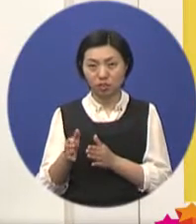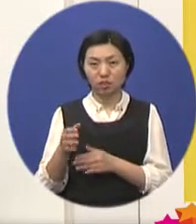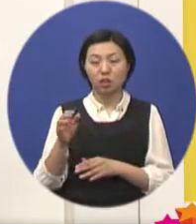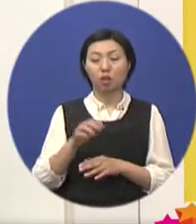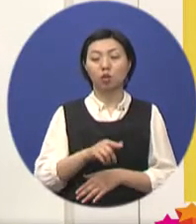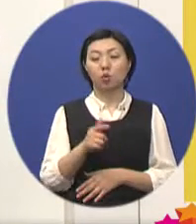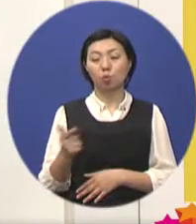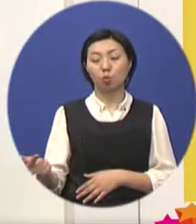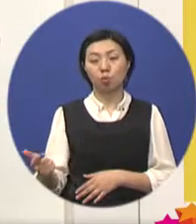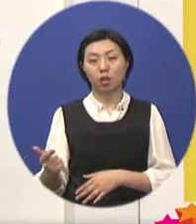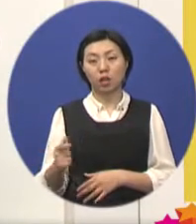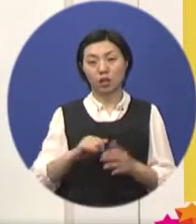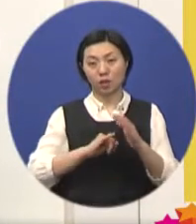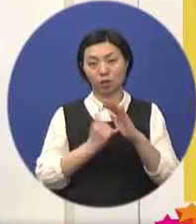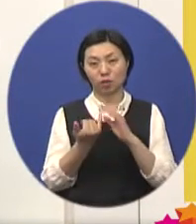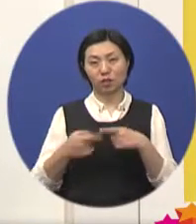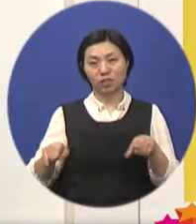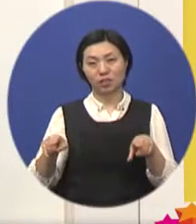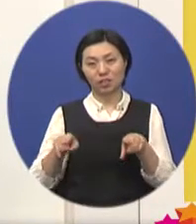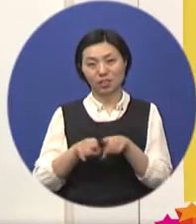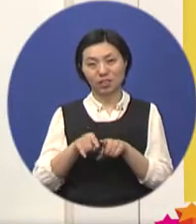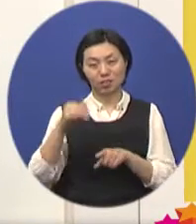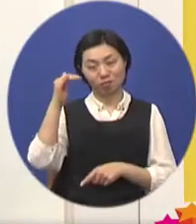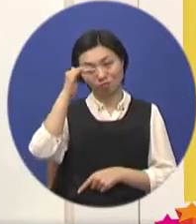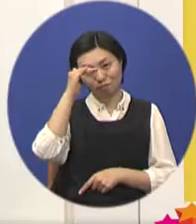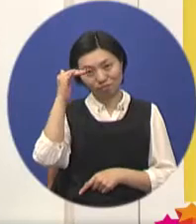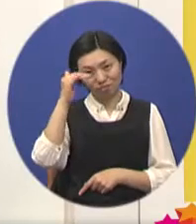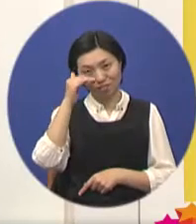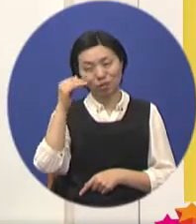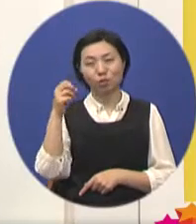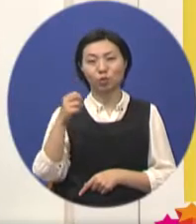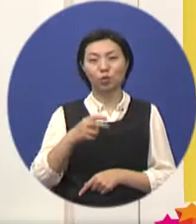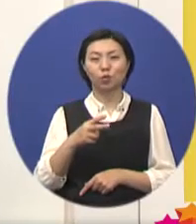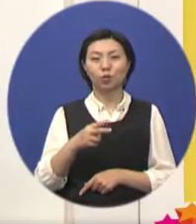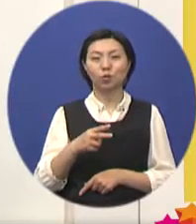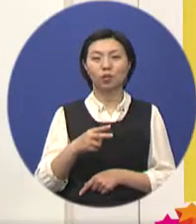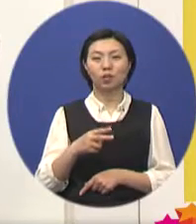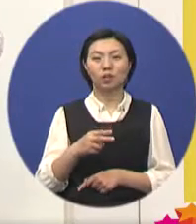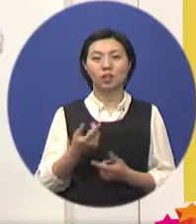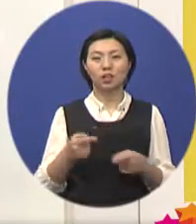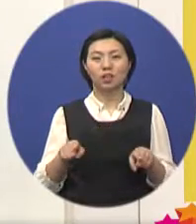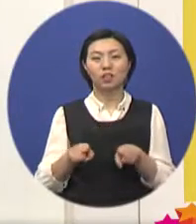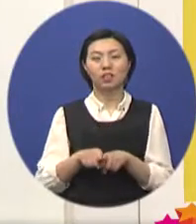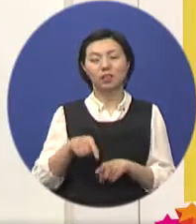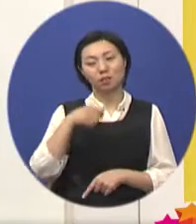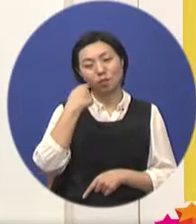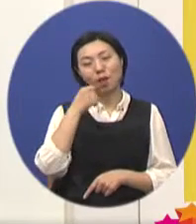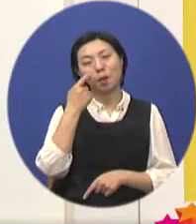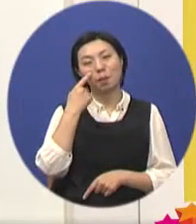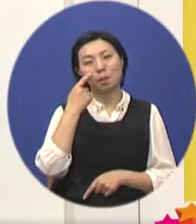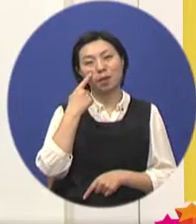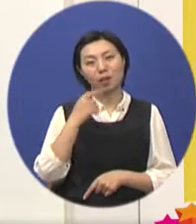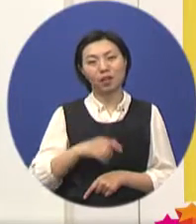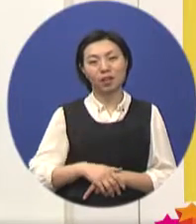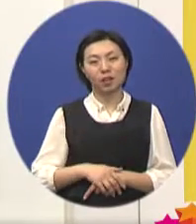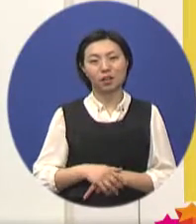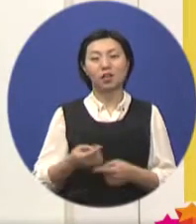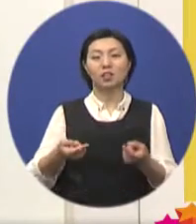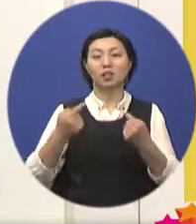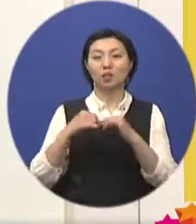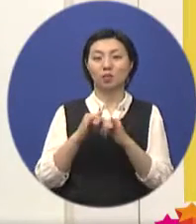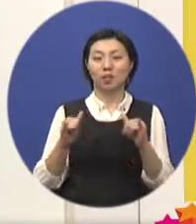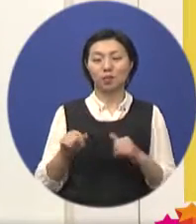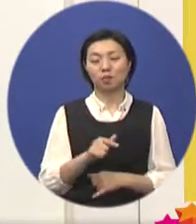재방송 보시면서 네, 예. 예, 재미나게 이렇게 꼭 식사 출연하신 분들은요. 재방송 네. 보지 말라도 다